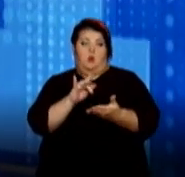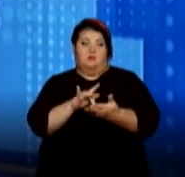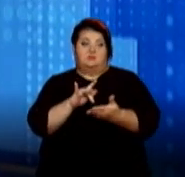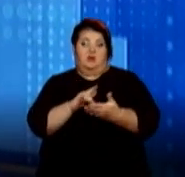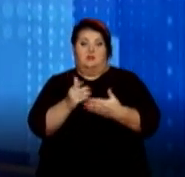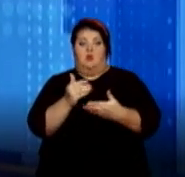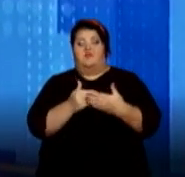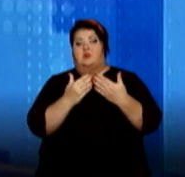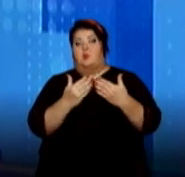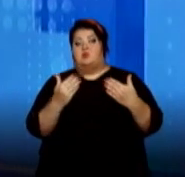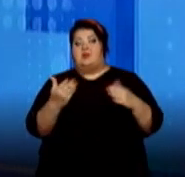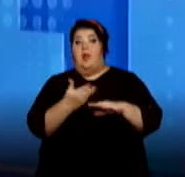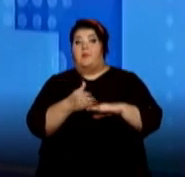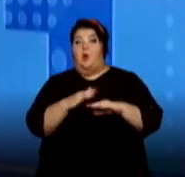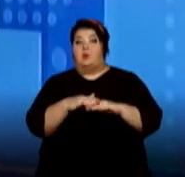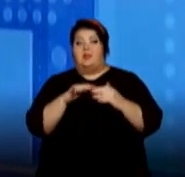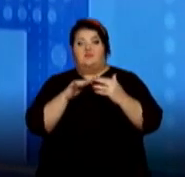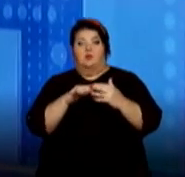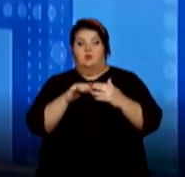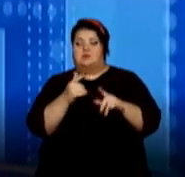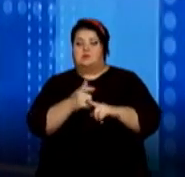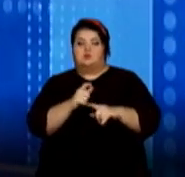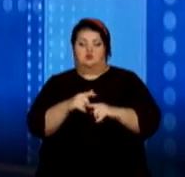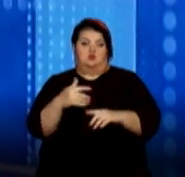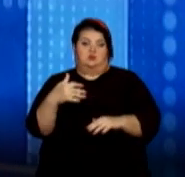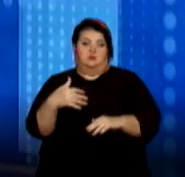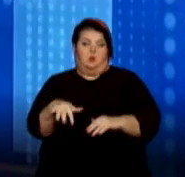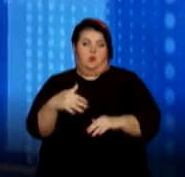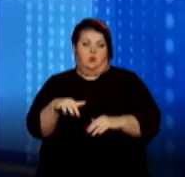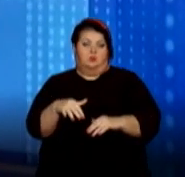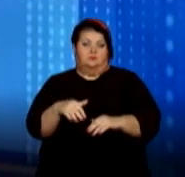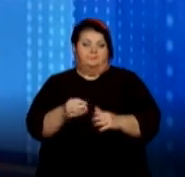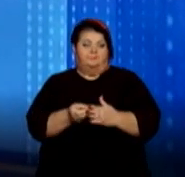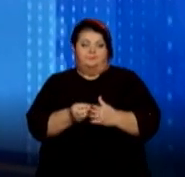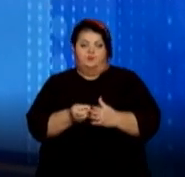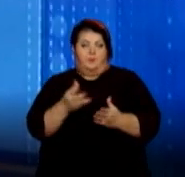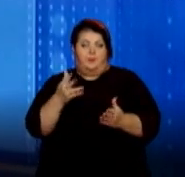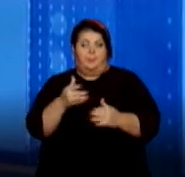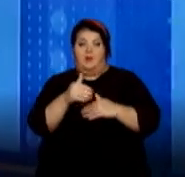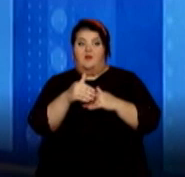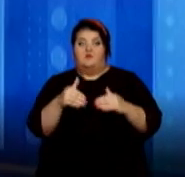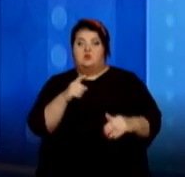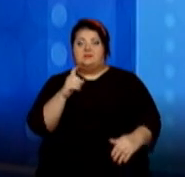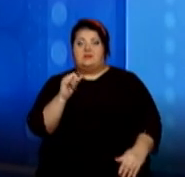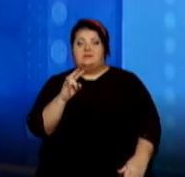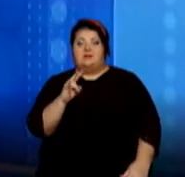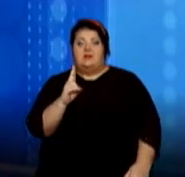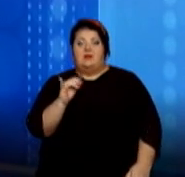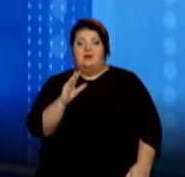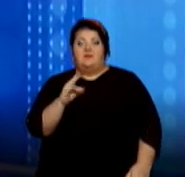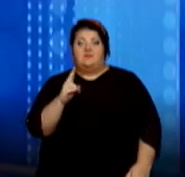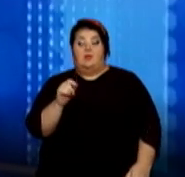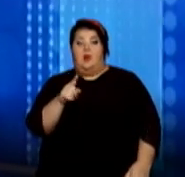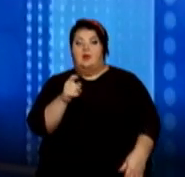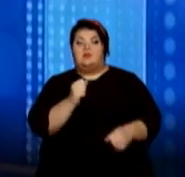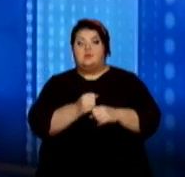музею Полтавської битви до центру, це дуже дорого. Чому? Тому що, наприклад, вулиця Зіньківська, там